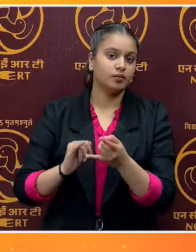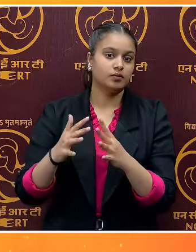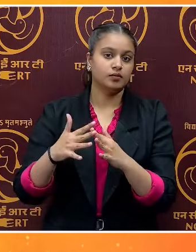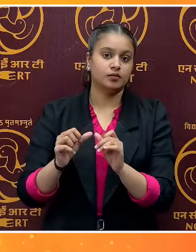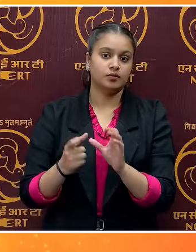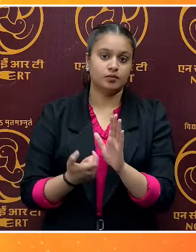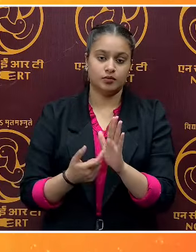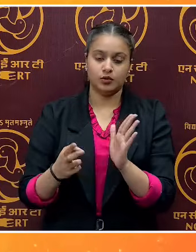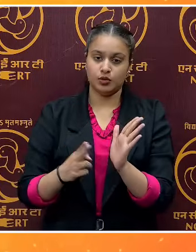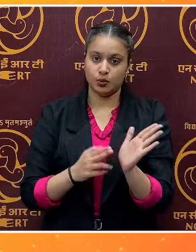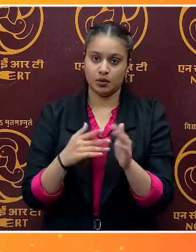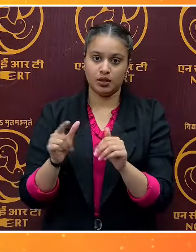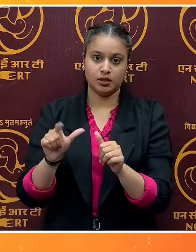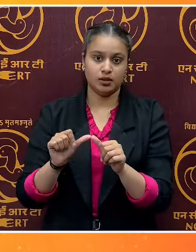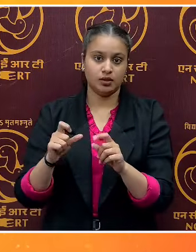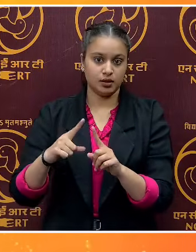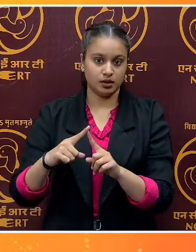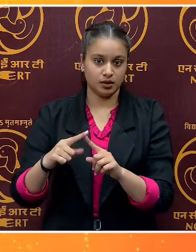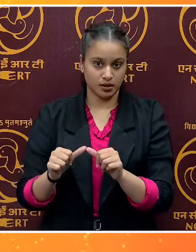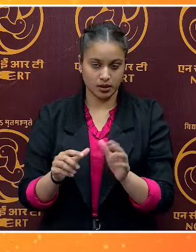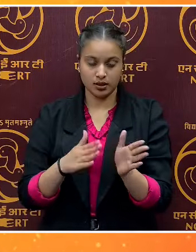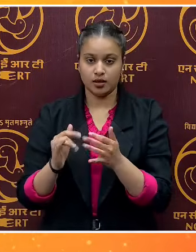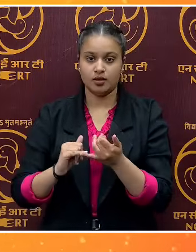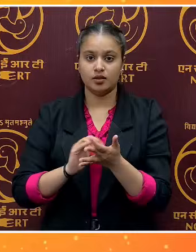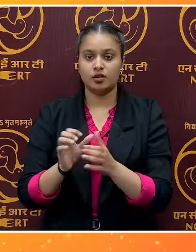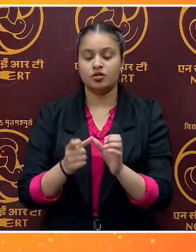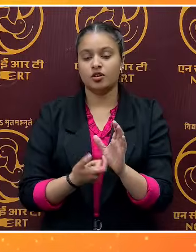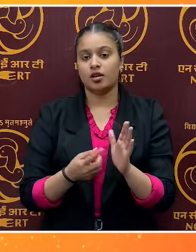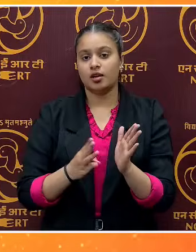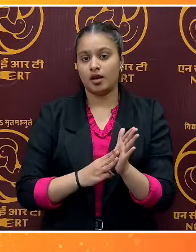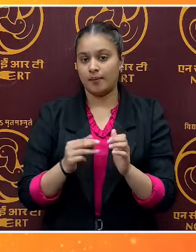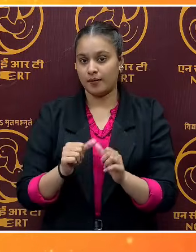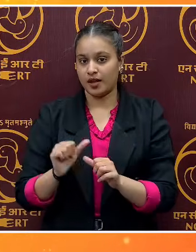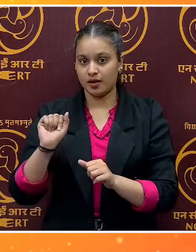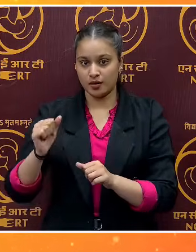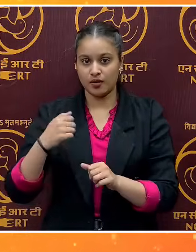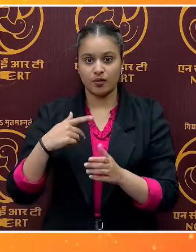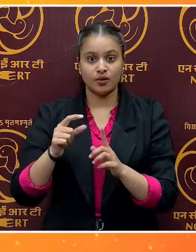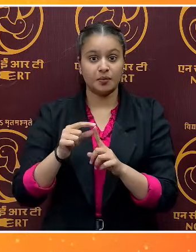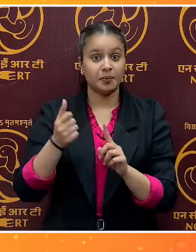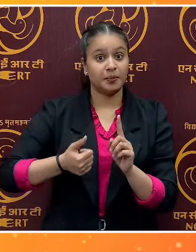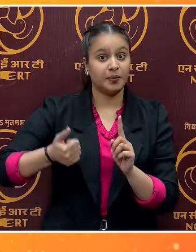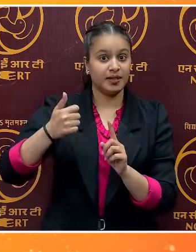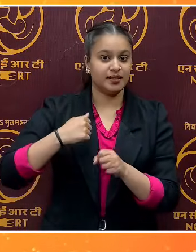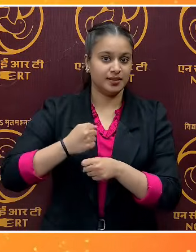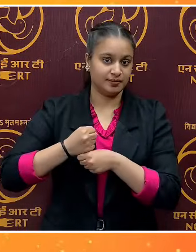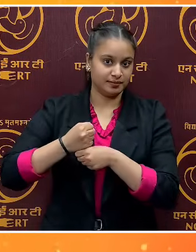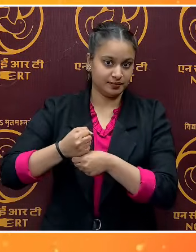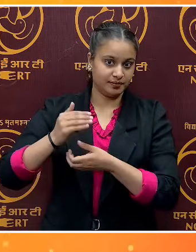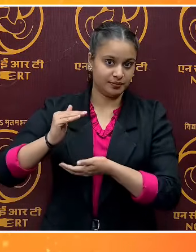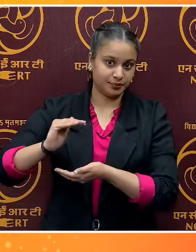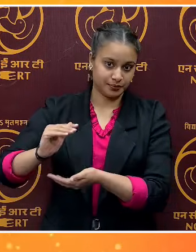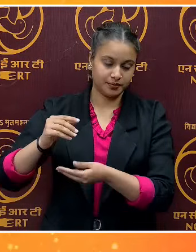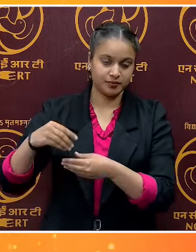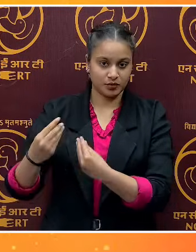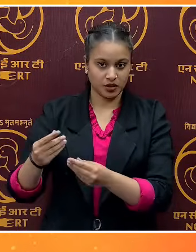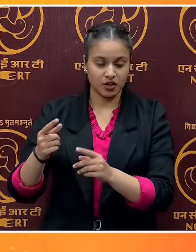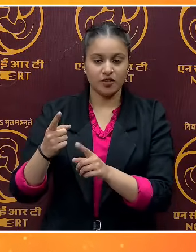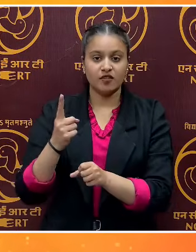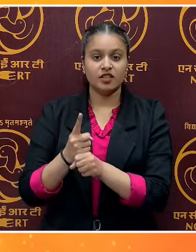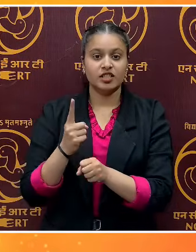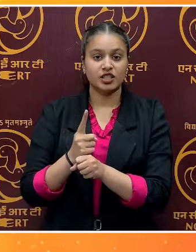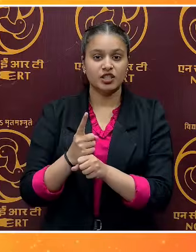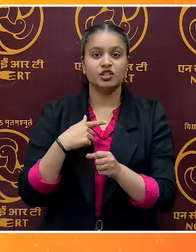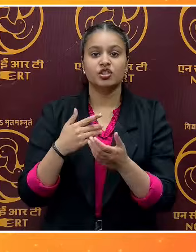Sharma and you are मैम आपका बहुत बहुत स्वागत है। आप राष्ट्रपति सम्मान से सम्मानित शिक्षिका हैं फ्रॉम मदर मैरी